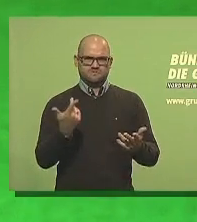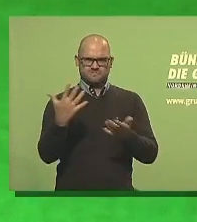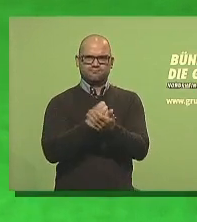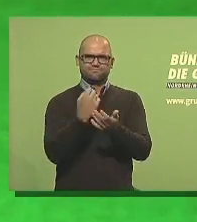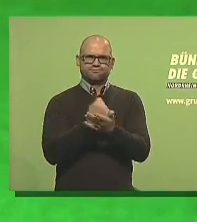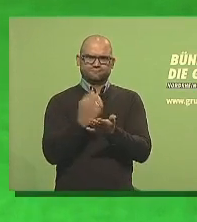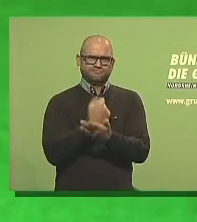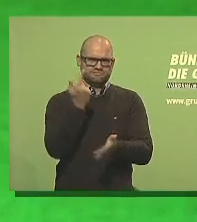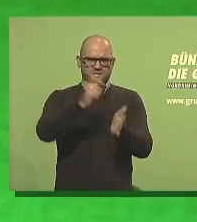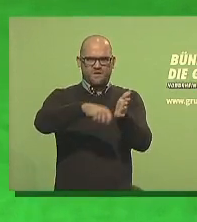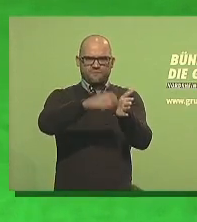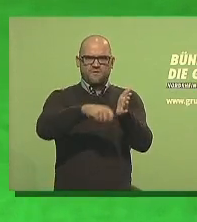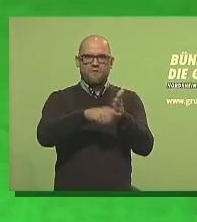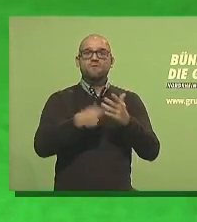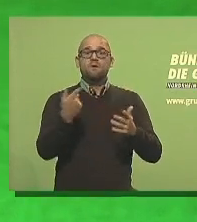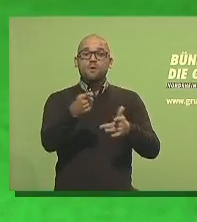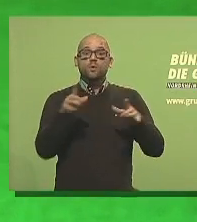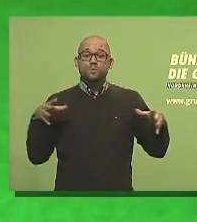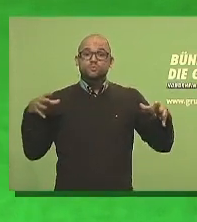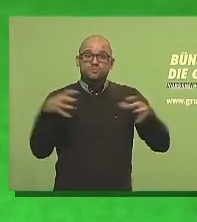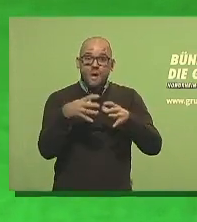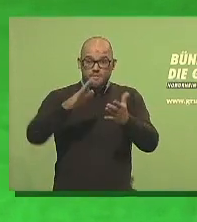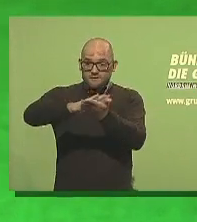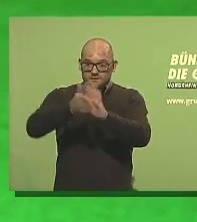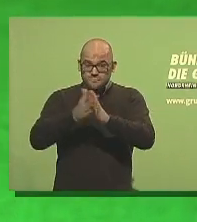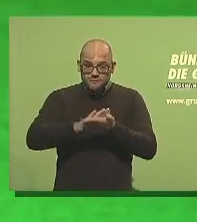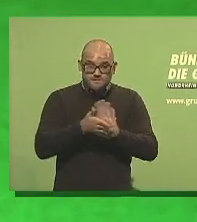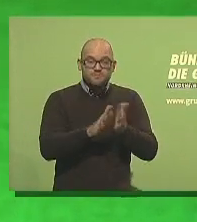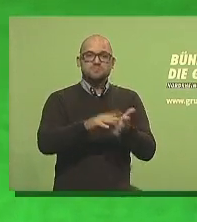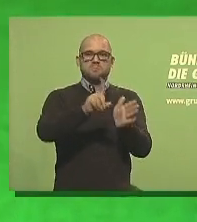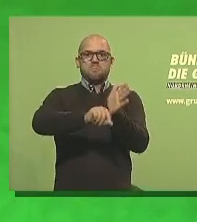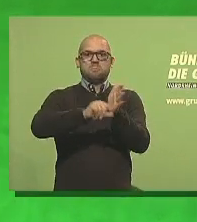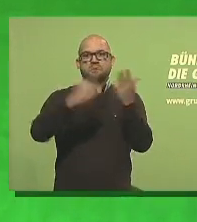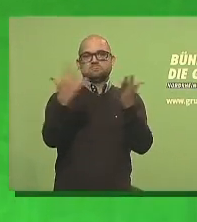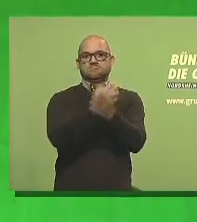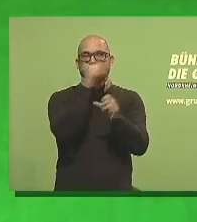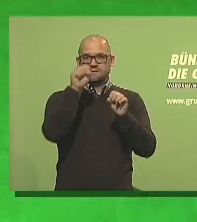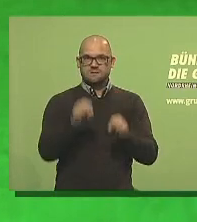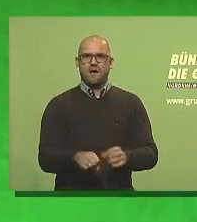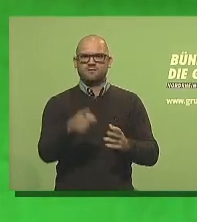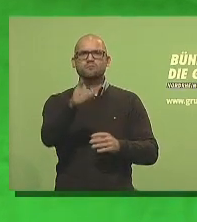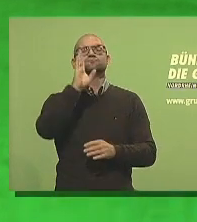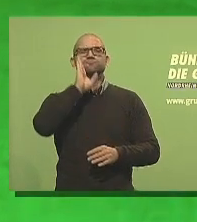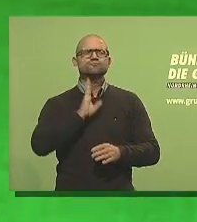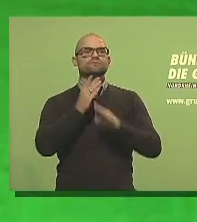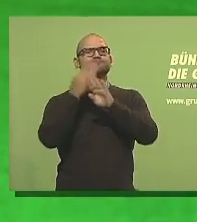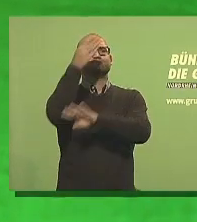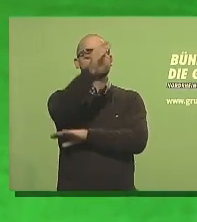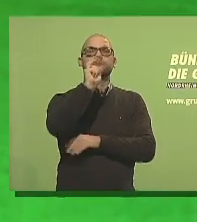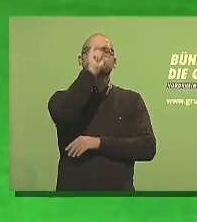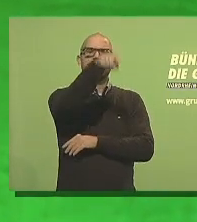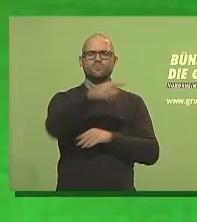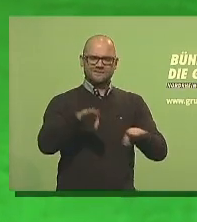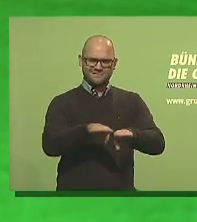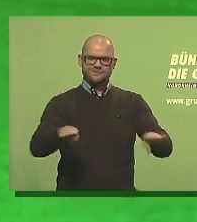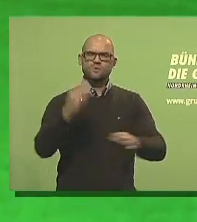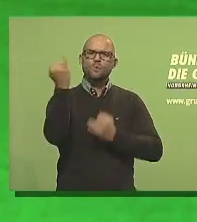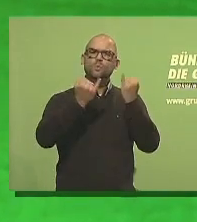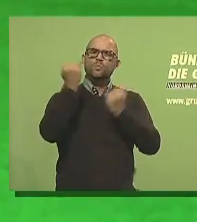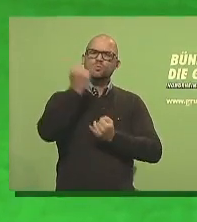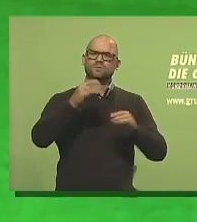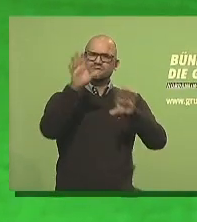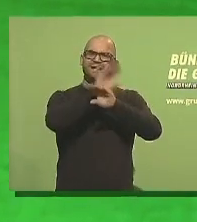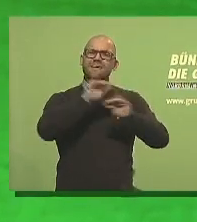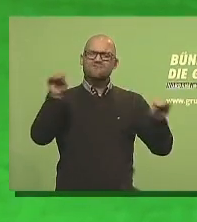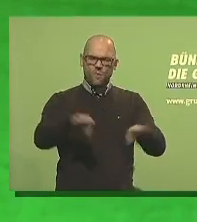billiger wird. Also macht euch bitte schlau, geht an den Stand, fragt an unserem grünen Infotisch auch noch nach, wenn ihr Infos braucht. Und Harald